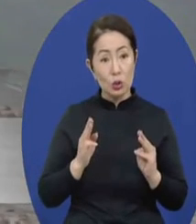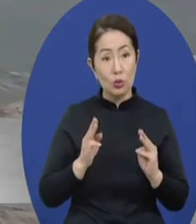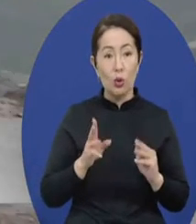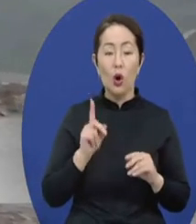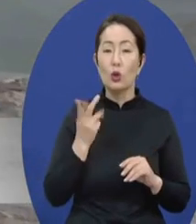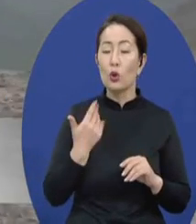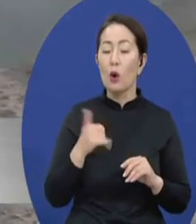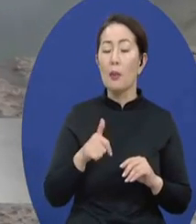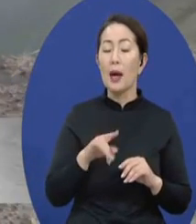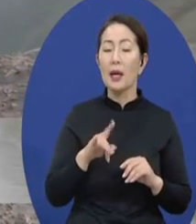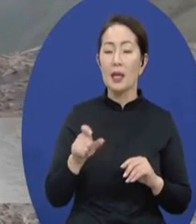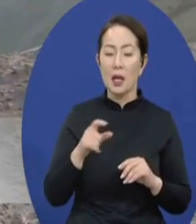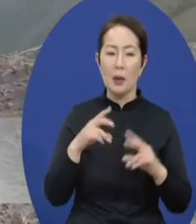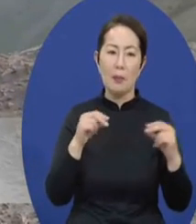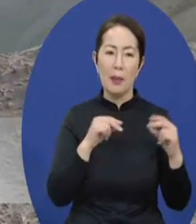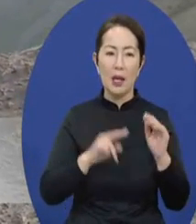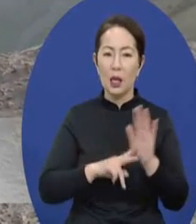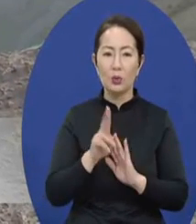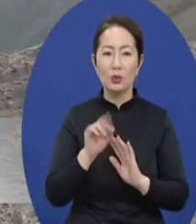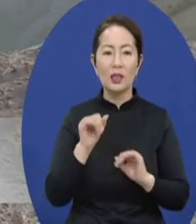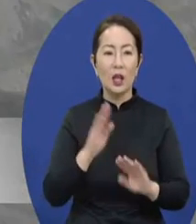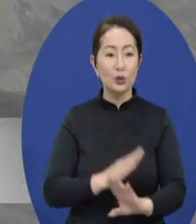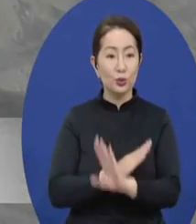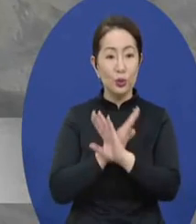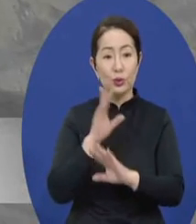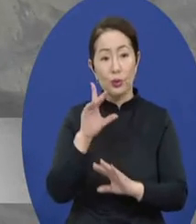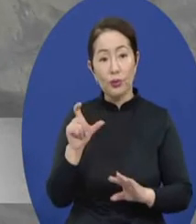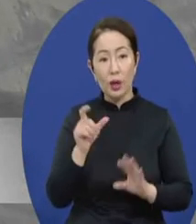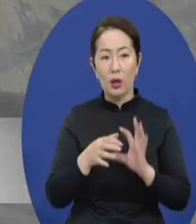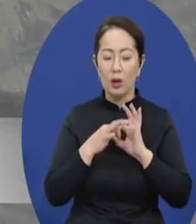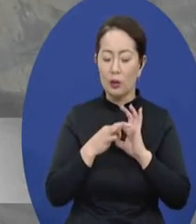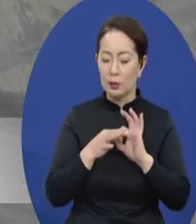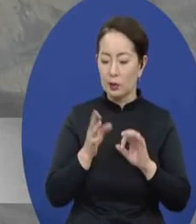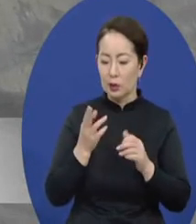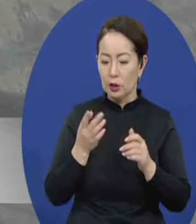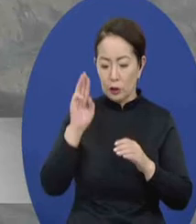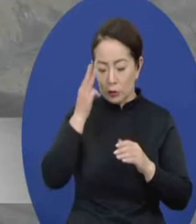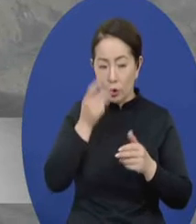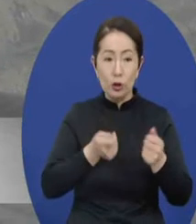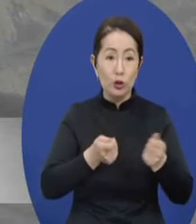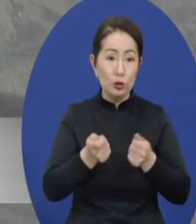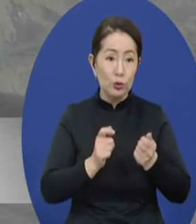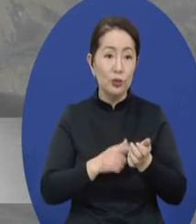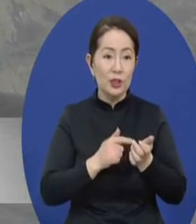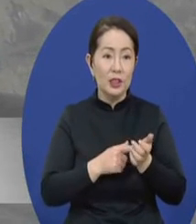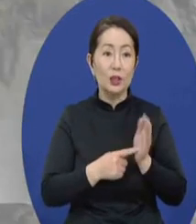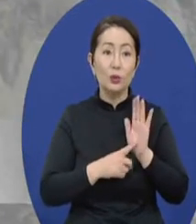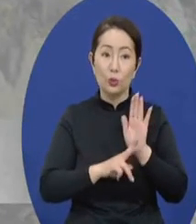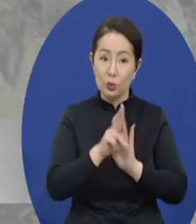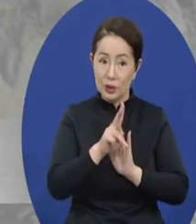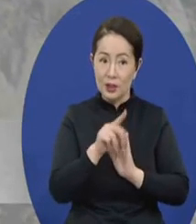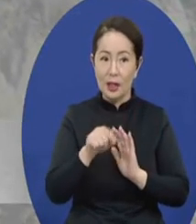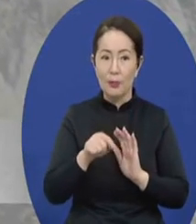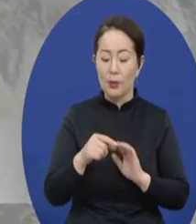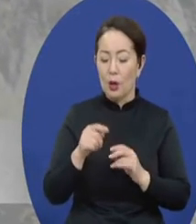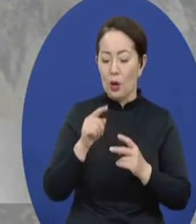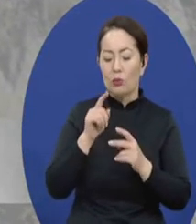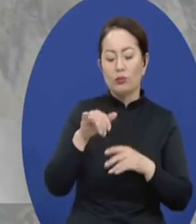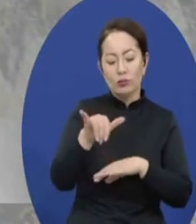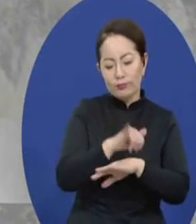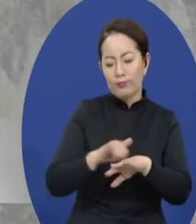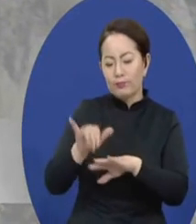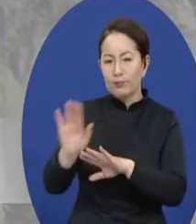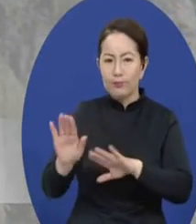дубаан гэрээг маргаа үсэхгүйгээр хэрхэн дуусгуур болгохоос эхлээд тодорхой зохицуултуудыг хийх шаардлагач үүснэ. Хоёр талын яриа